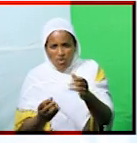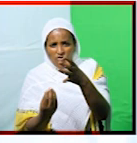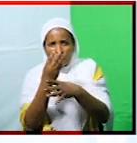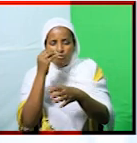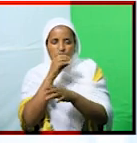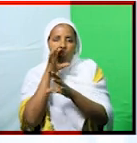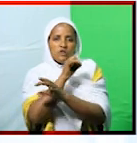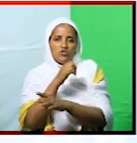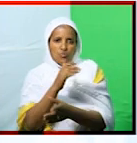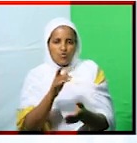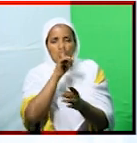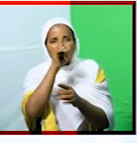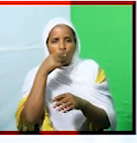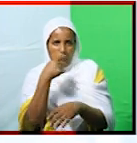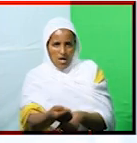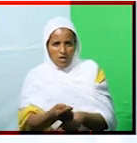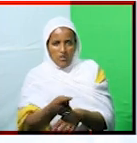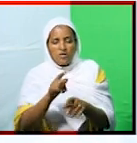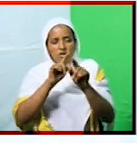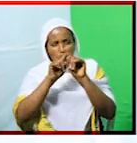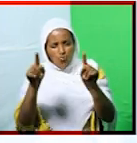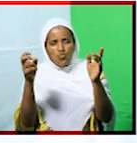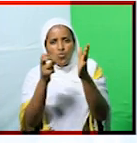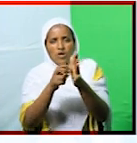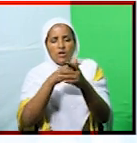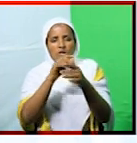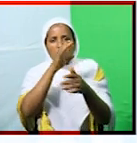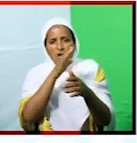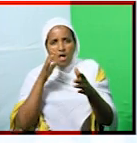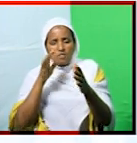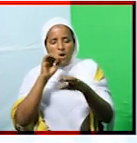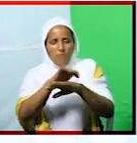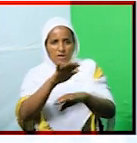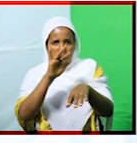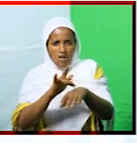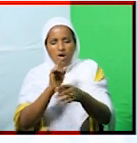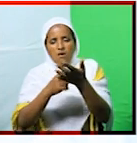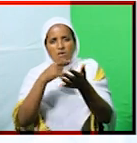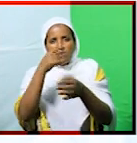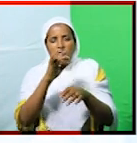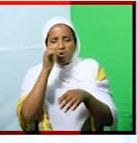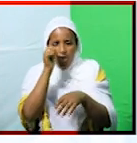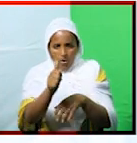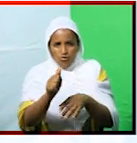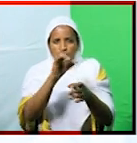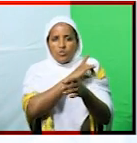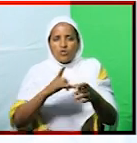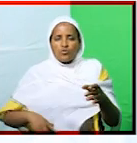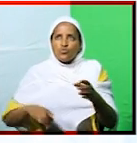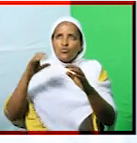በልተው አልጨረሱለትም፣ እውነቱን ለመናገር እና ልዩ ወንጌል ይለዋል። እዚህ ገላትያ መልእክቱም ላይ እንግዲህ እሱ ራሱ እንግዲህ በክርስቶስ